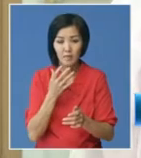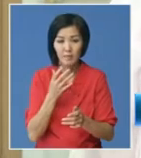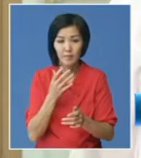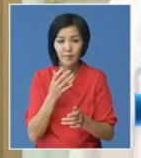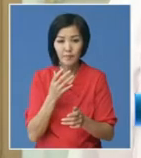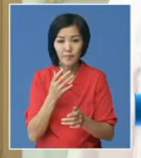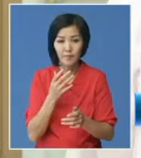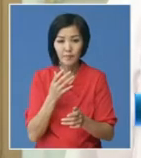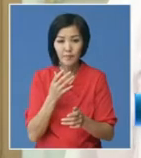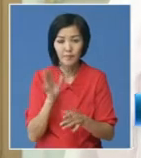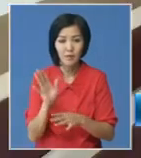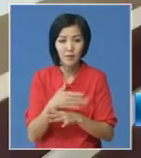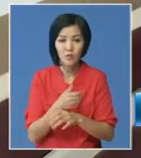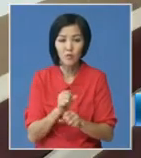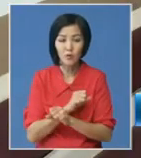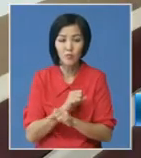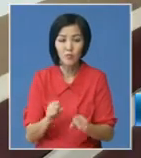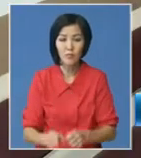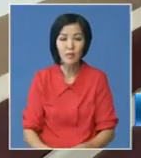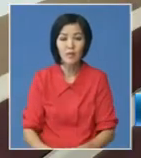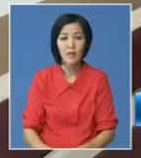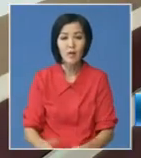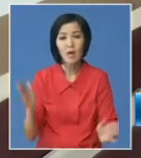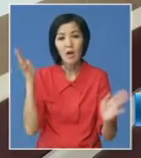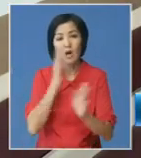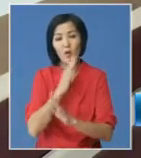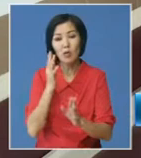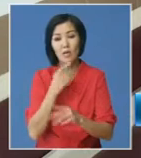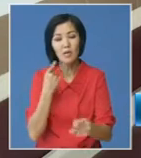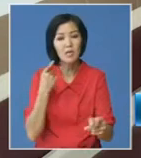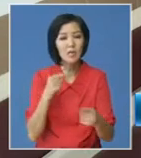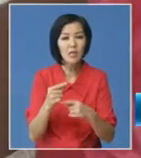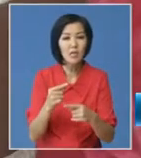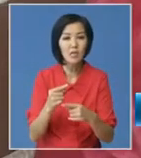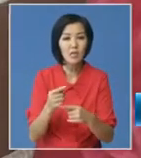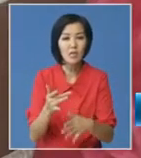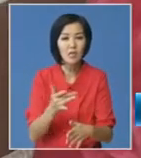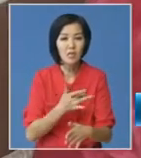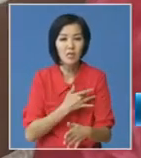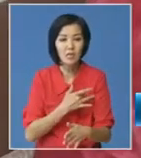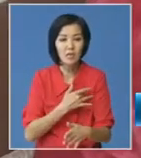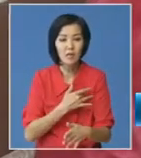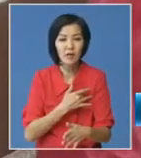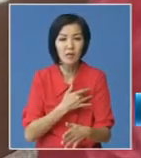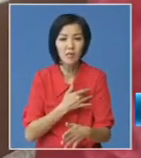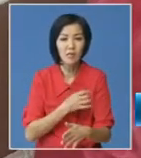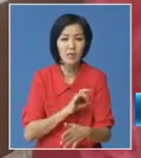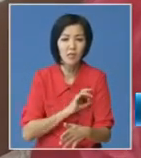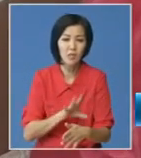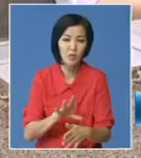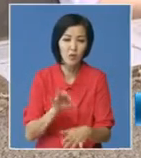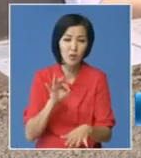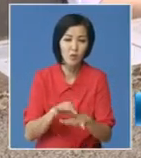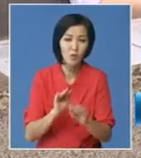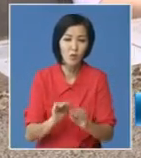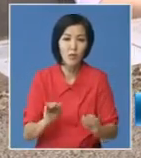ыстық жерлерде аз болуға тырысу керек. Күн райының ерекше ысуы қан қысымы жоғары, инфаркт, инсульт алған адамдар мен балалар үшін